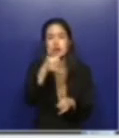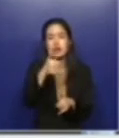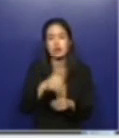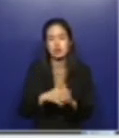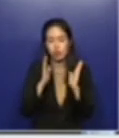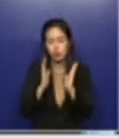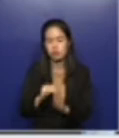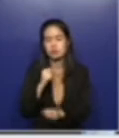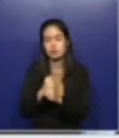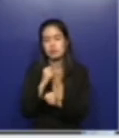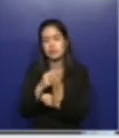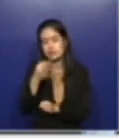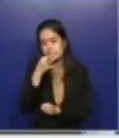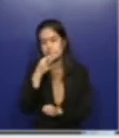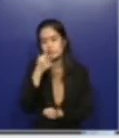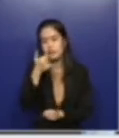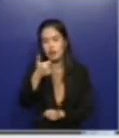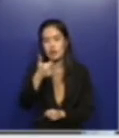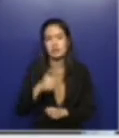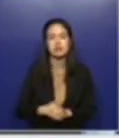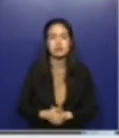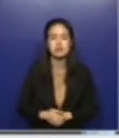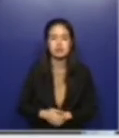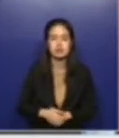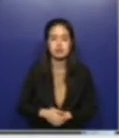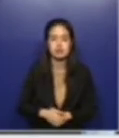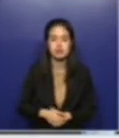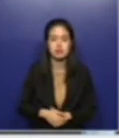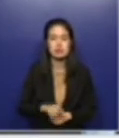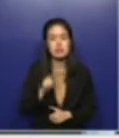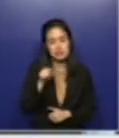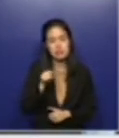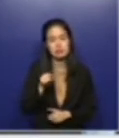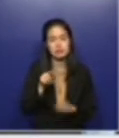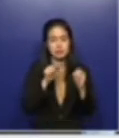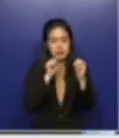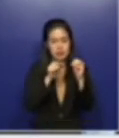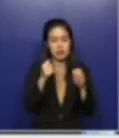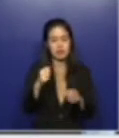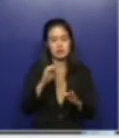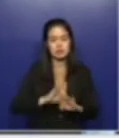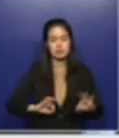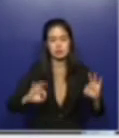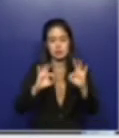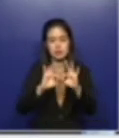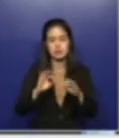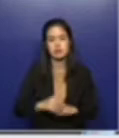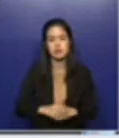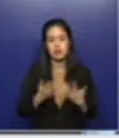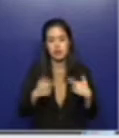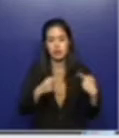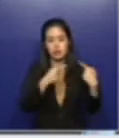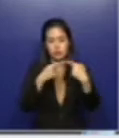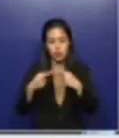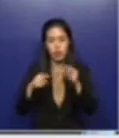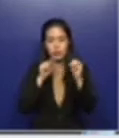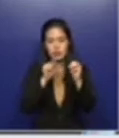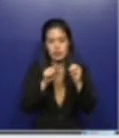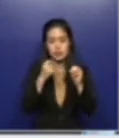ได้นี่คือมาตรการมาตรการต่อไปครับท่านประธ